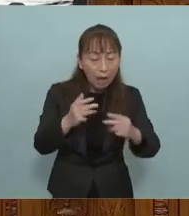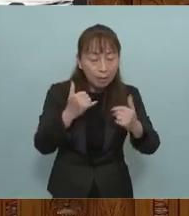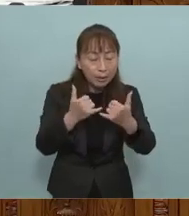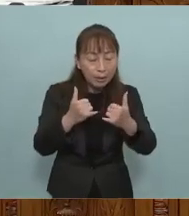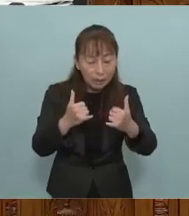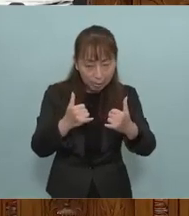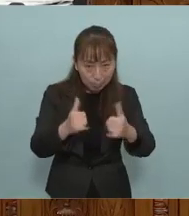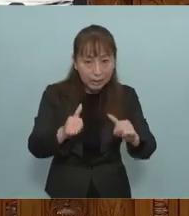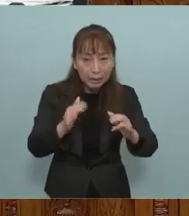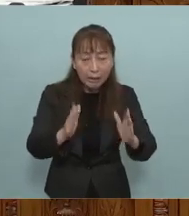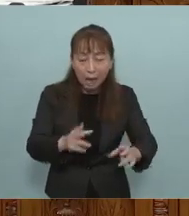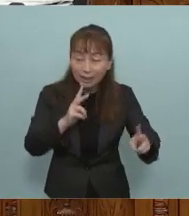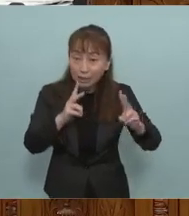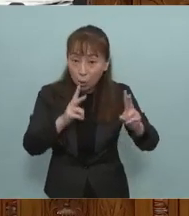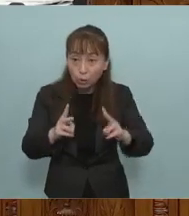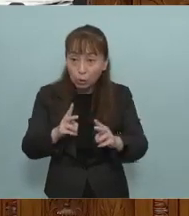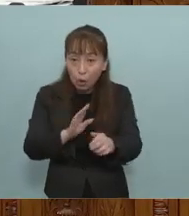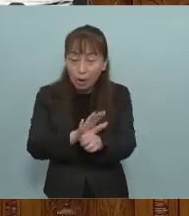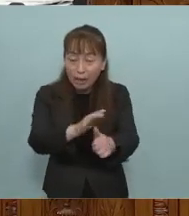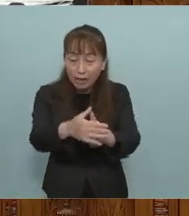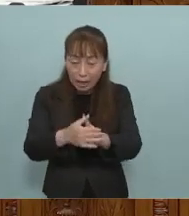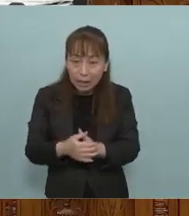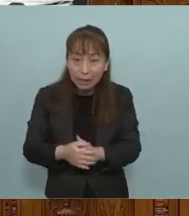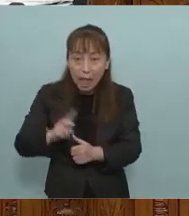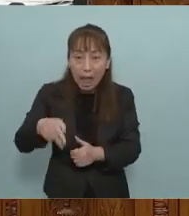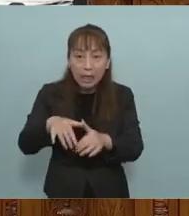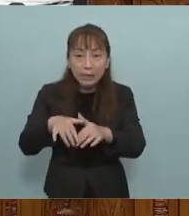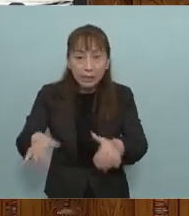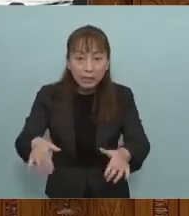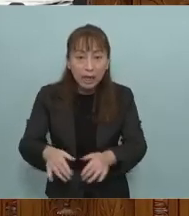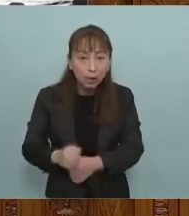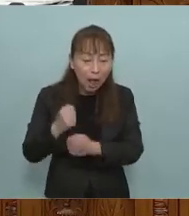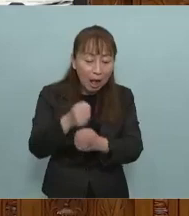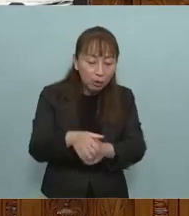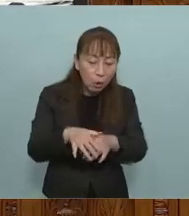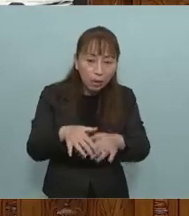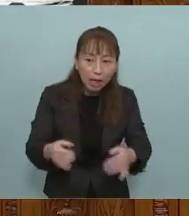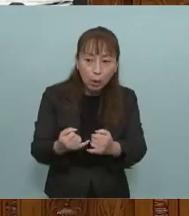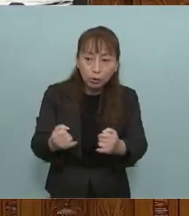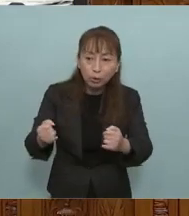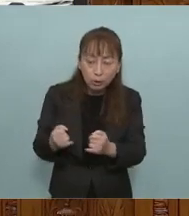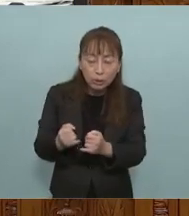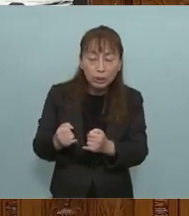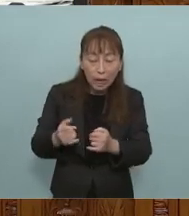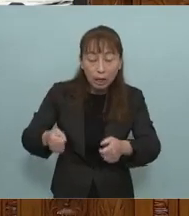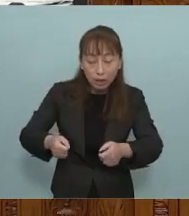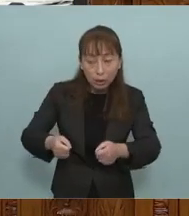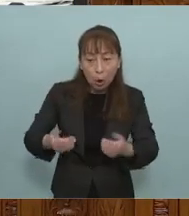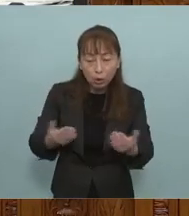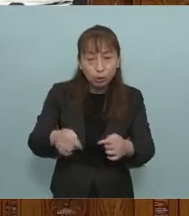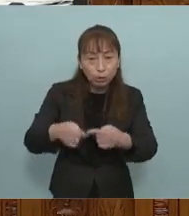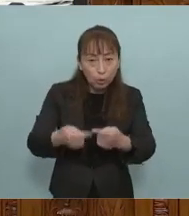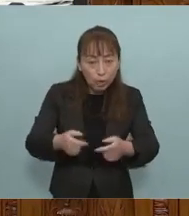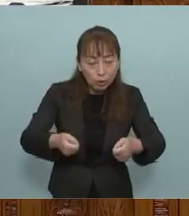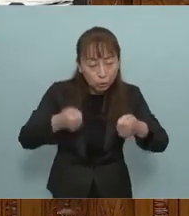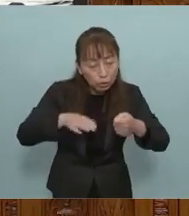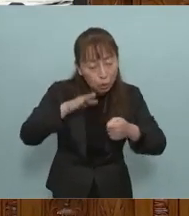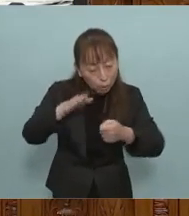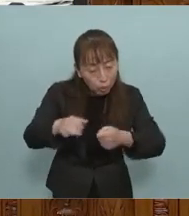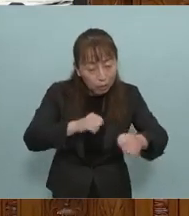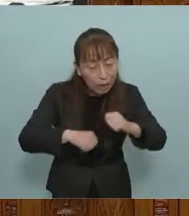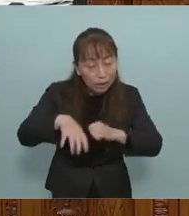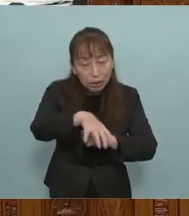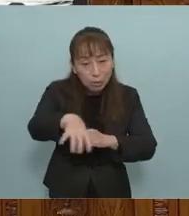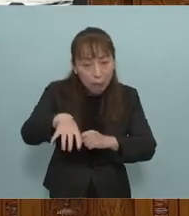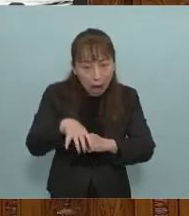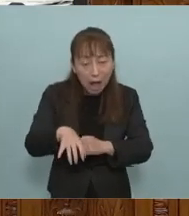携して理工農系の女子学生の就学や卒業後の活躍機会の確保への